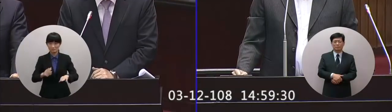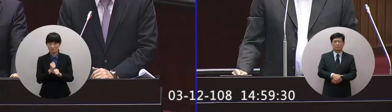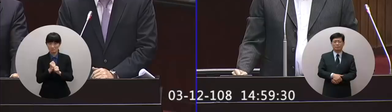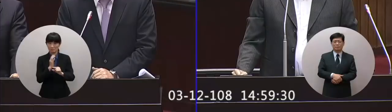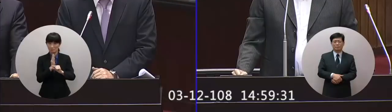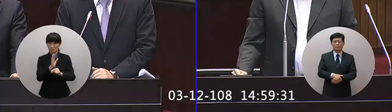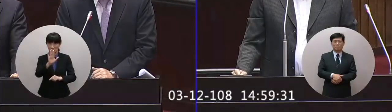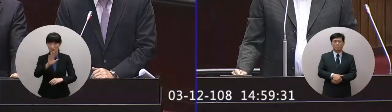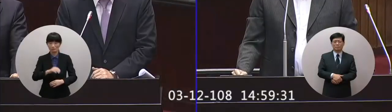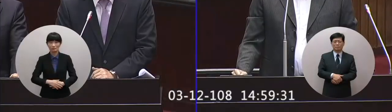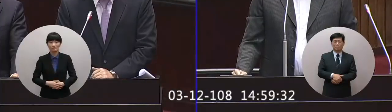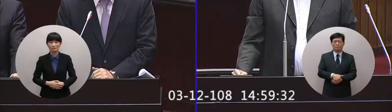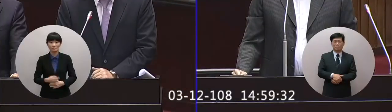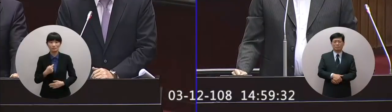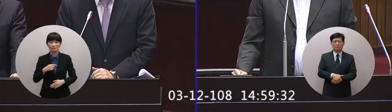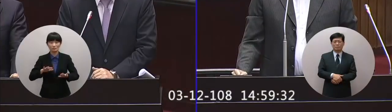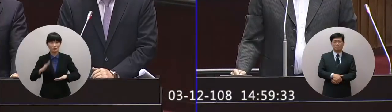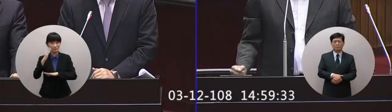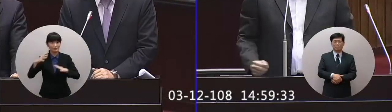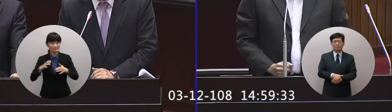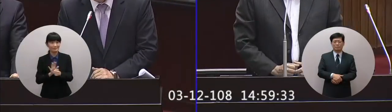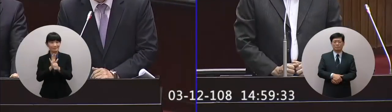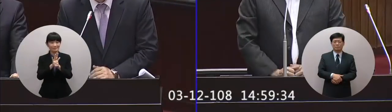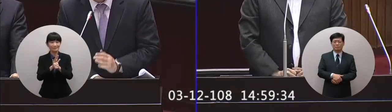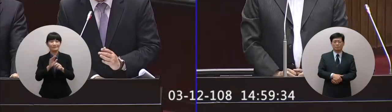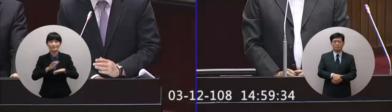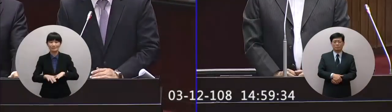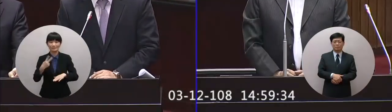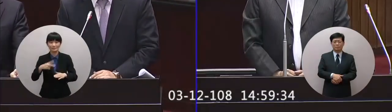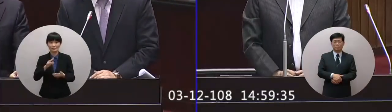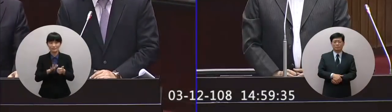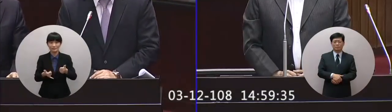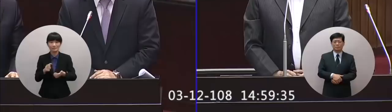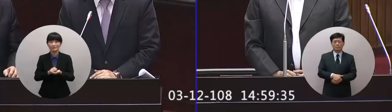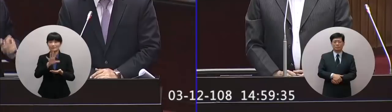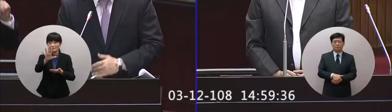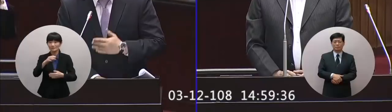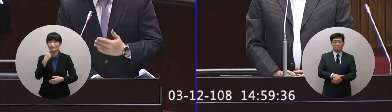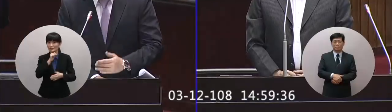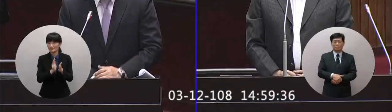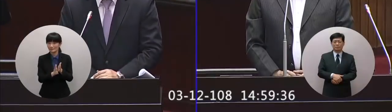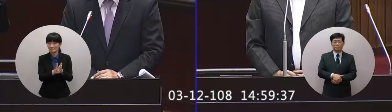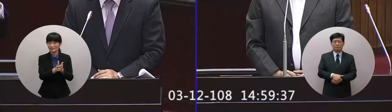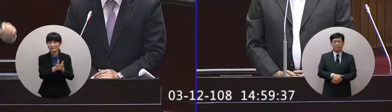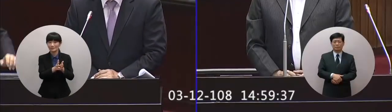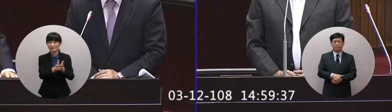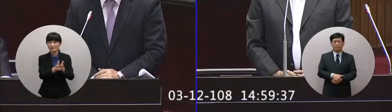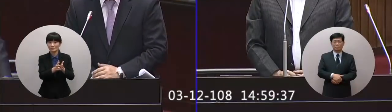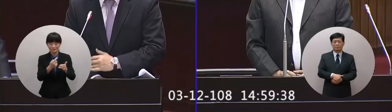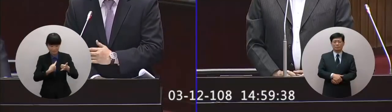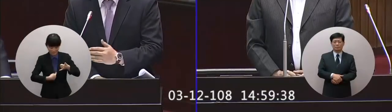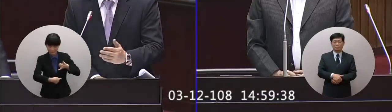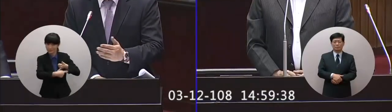中，好，我们也会啊同步来推动。 好， 另外一个跟委员也报告，其实台铁的，好，整个南回铁